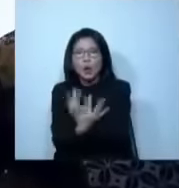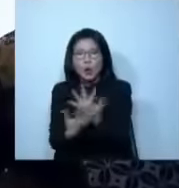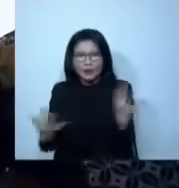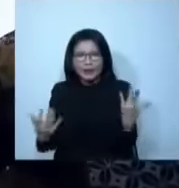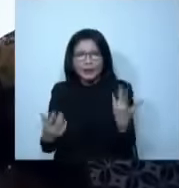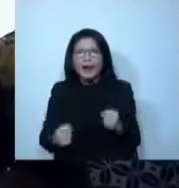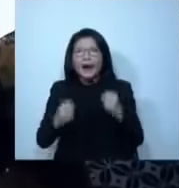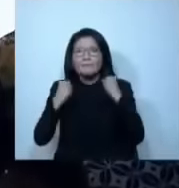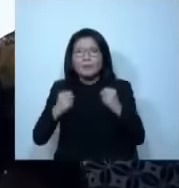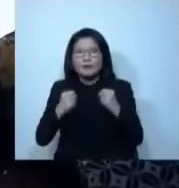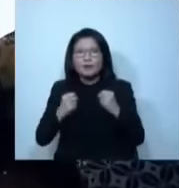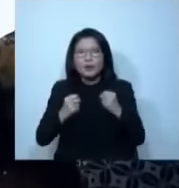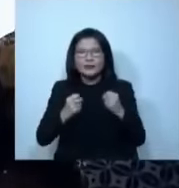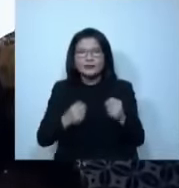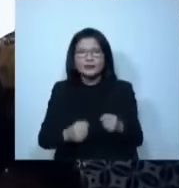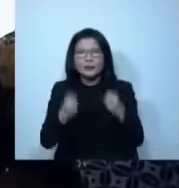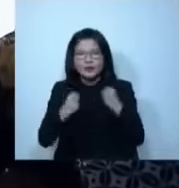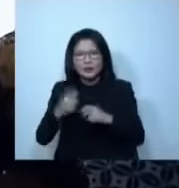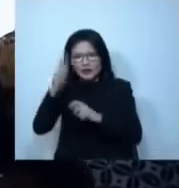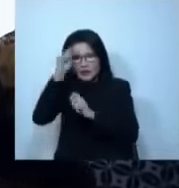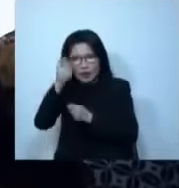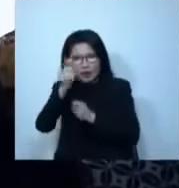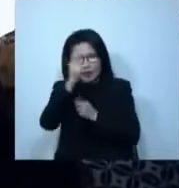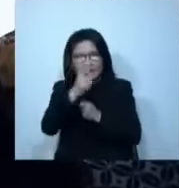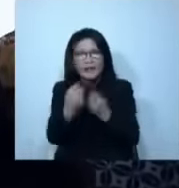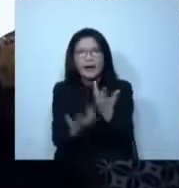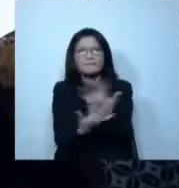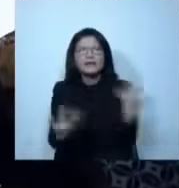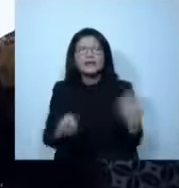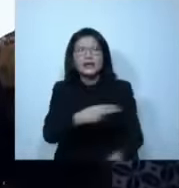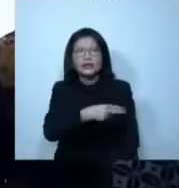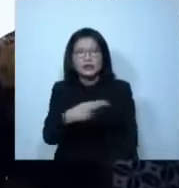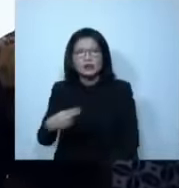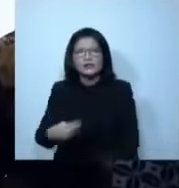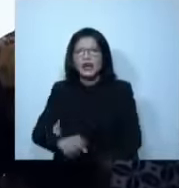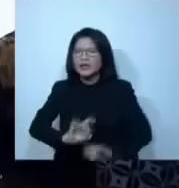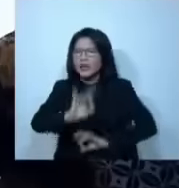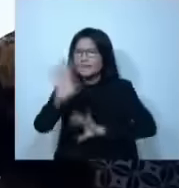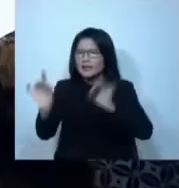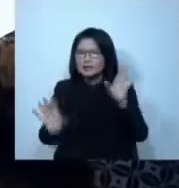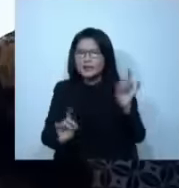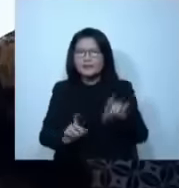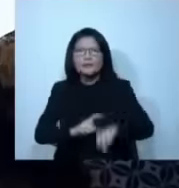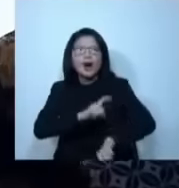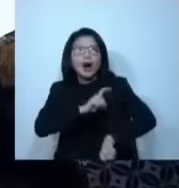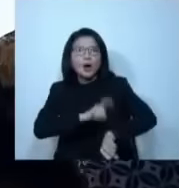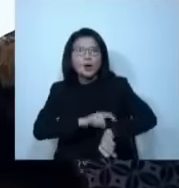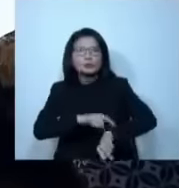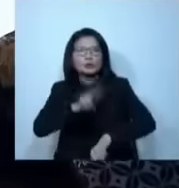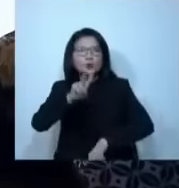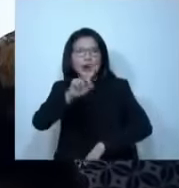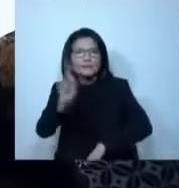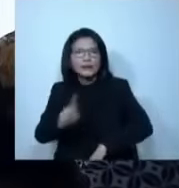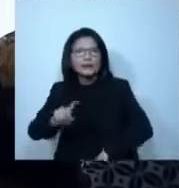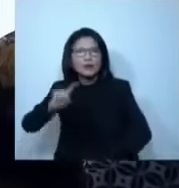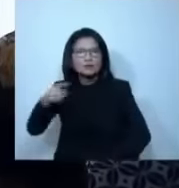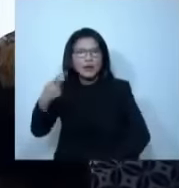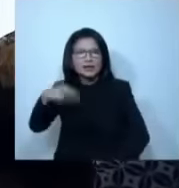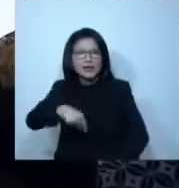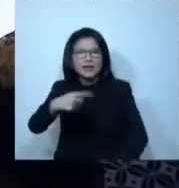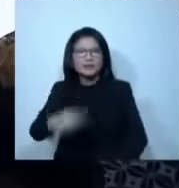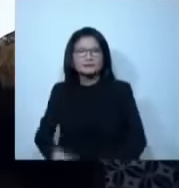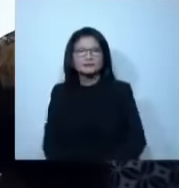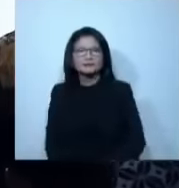dan memperkuat toleransi dalam masyarakat Indonesia yang majemuk? Waktunya 2 menit dimulai dari